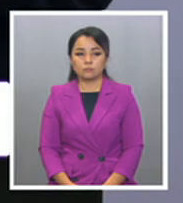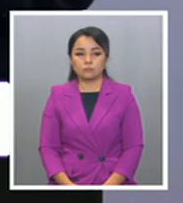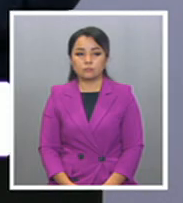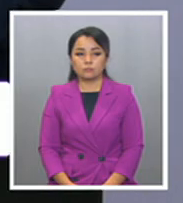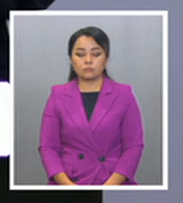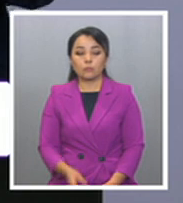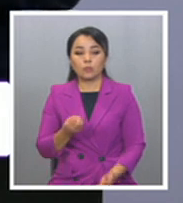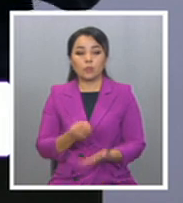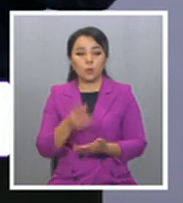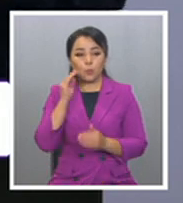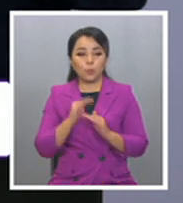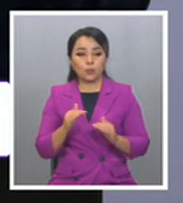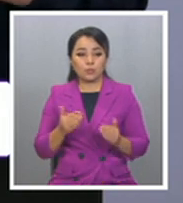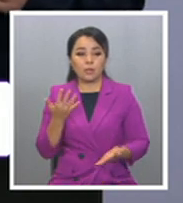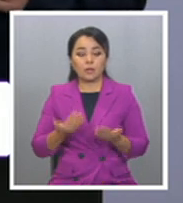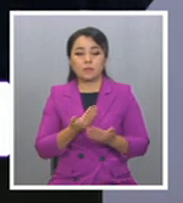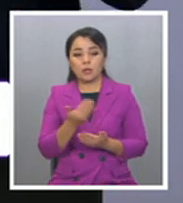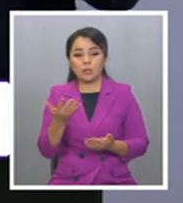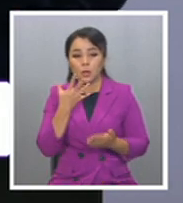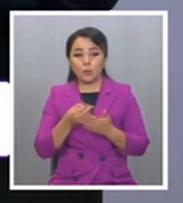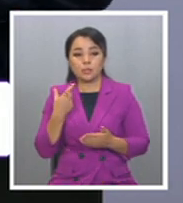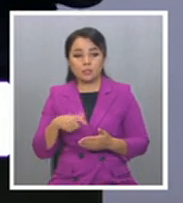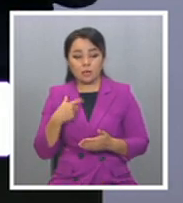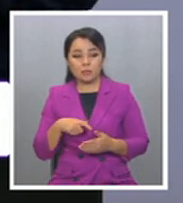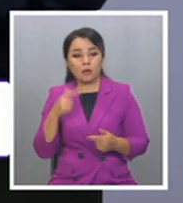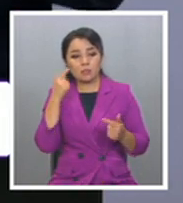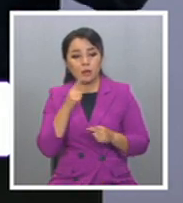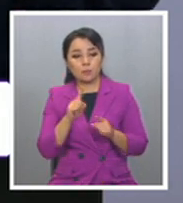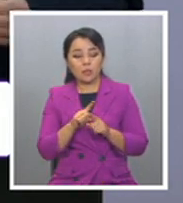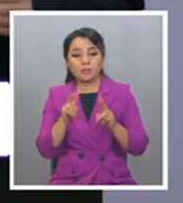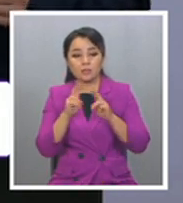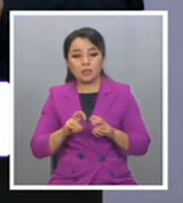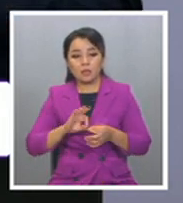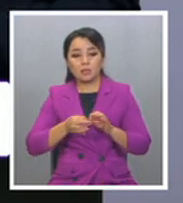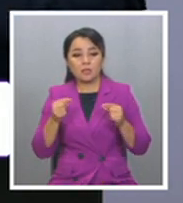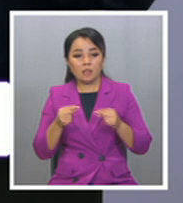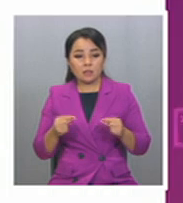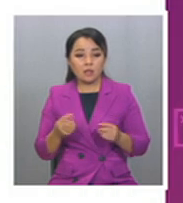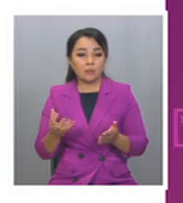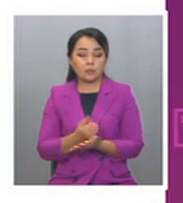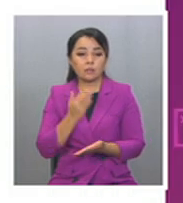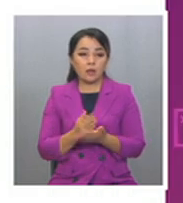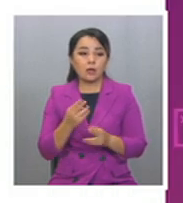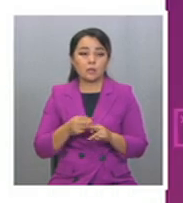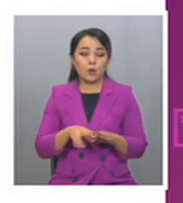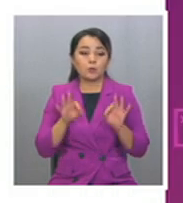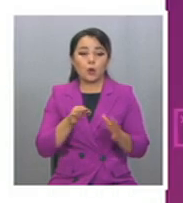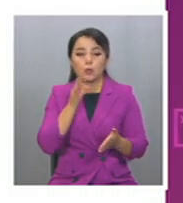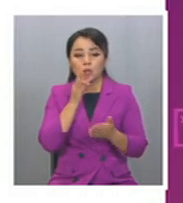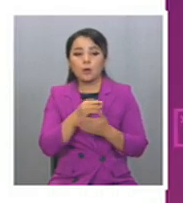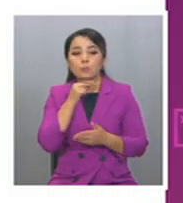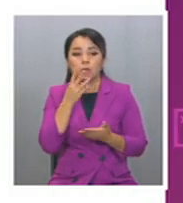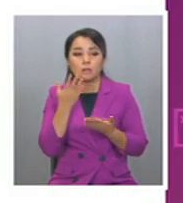Құрметті оқушылар, егер де сіздер өздеріңіздің білімдеріңізді тексеріп, сәйкестендіріп көрсеңіздер, онда дұрыс жауаптарына назар